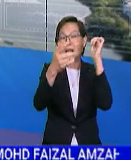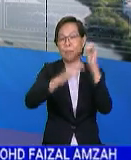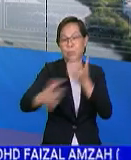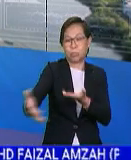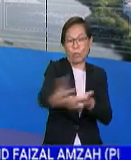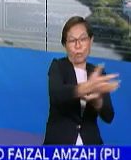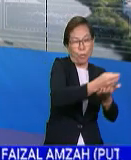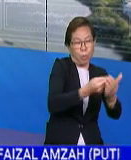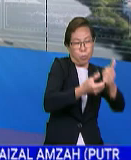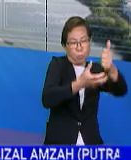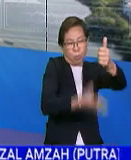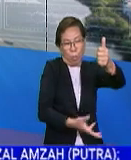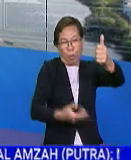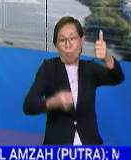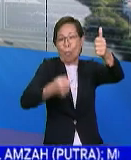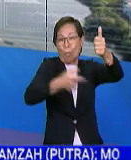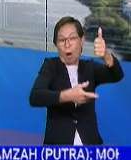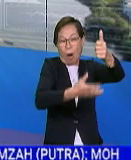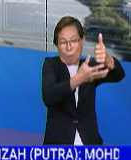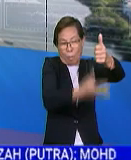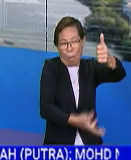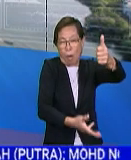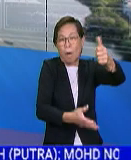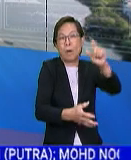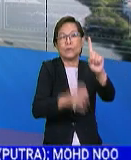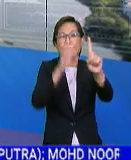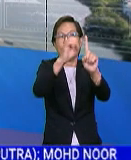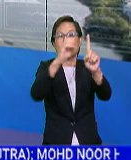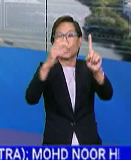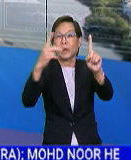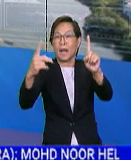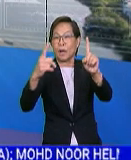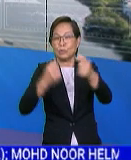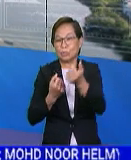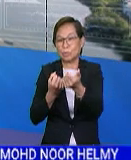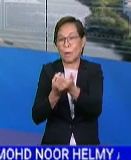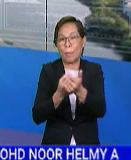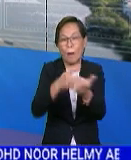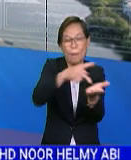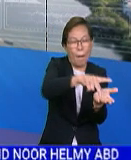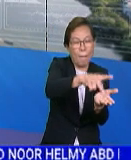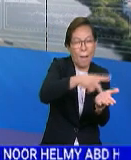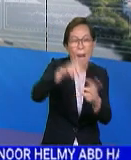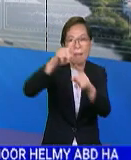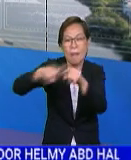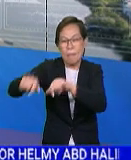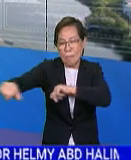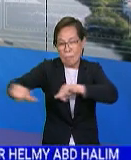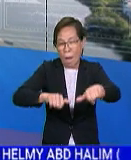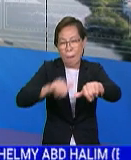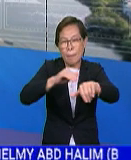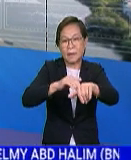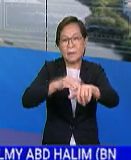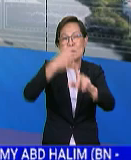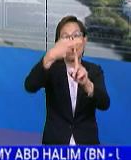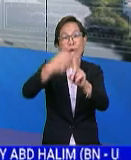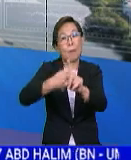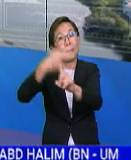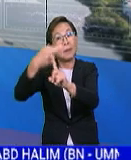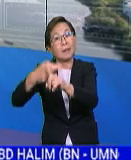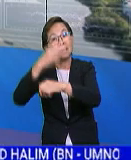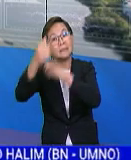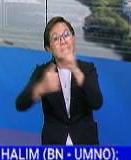tabung Ramadan yadim sebanyak r,000 bagi menampung kos pelbagai aktiviti dirancang pada Ramadan tahun